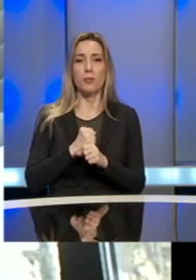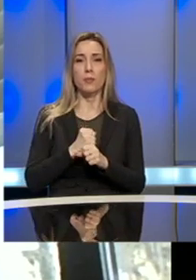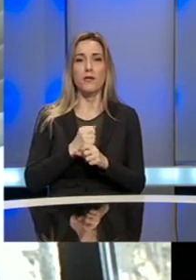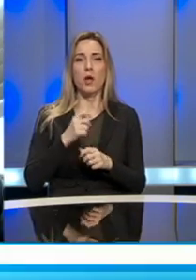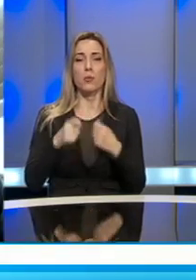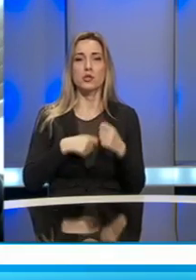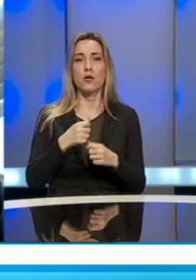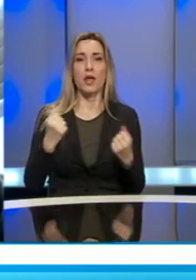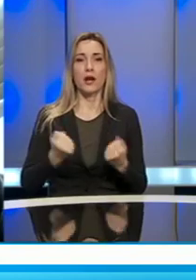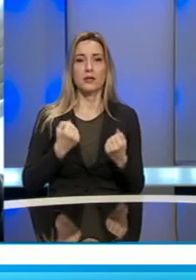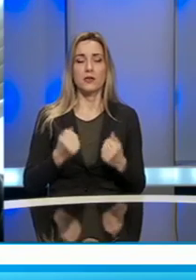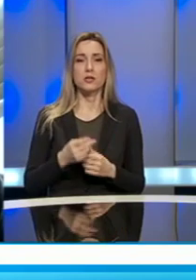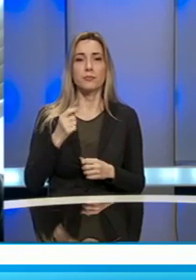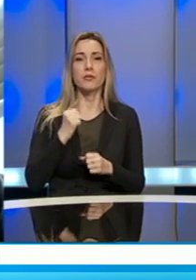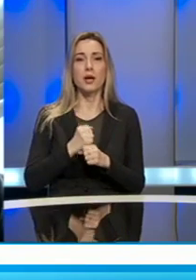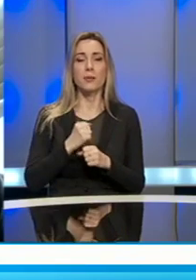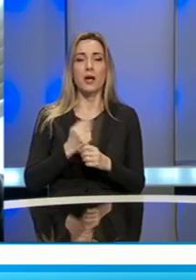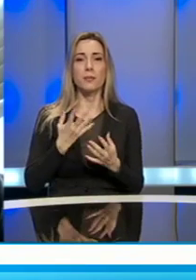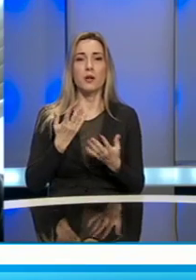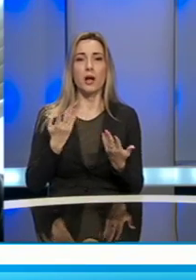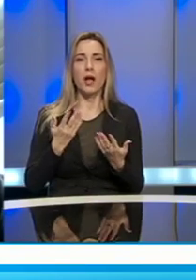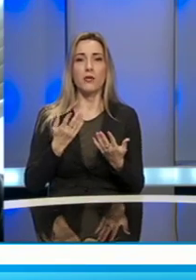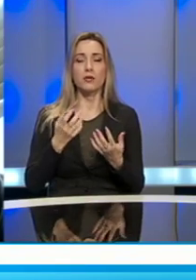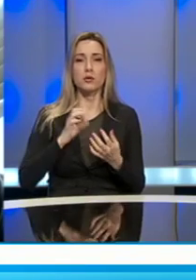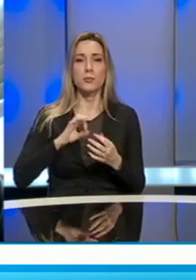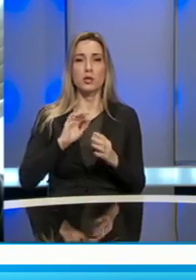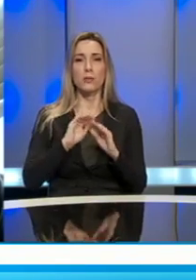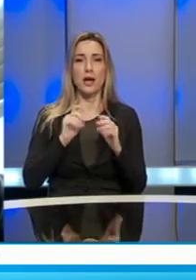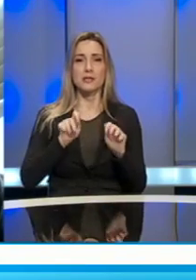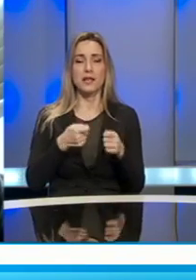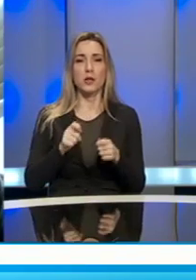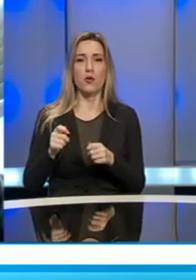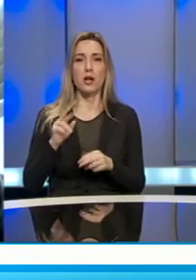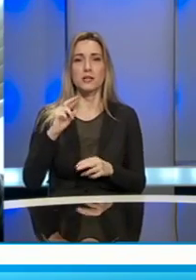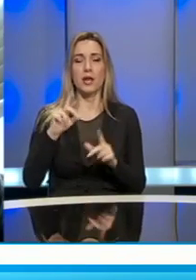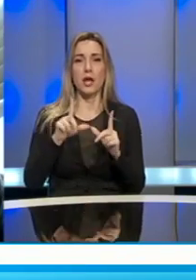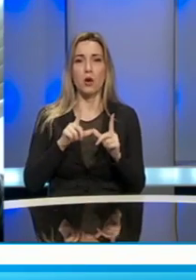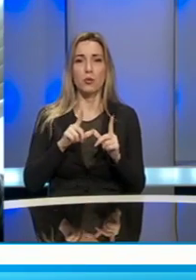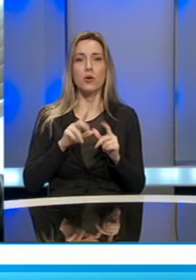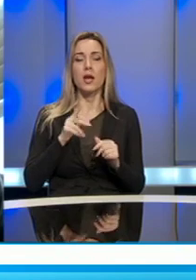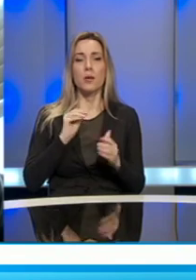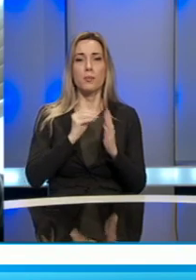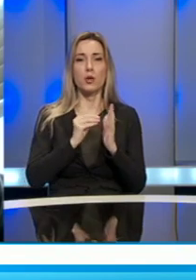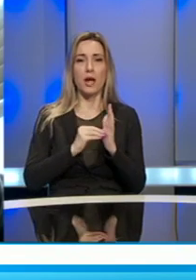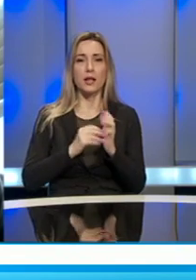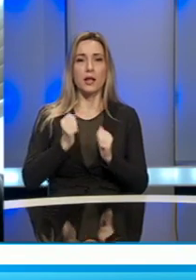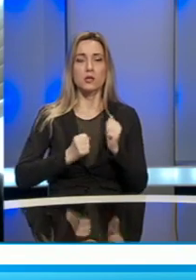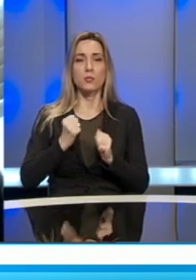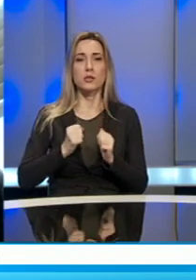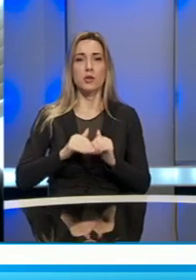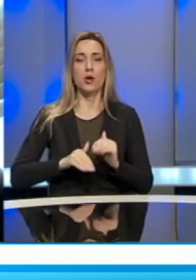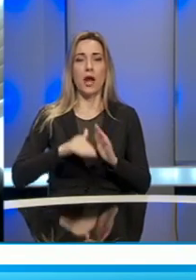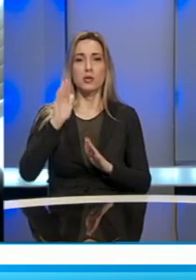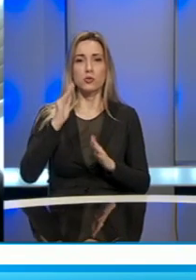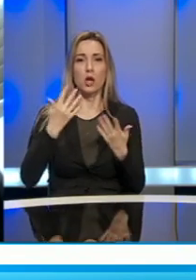Da, naravno je praviti bilo kakve projekcije, ali s obzirom na zatvorenost sad Evropske unije, a i podatak da su određene brzorastuće kompanije u